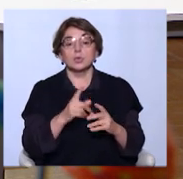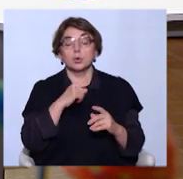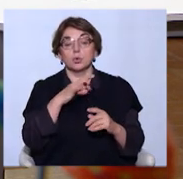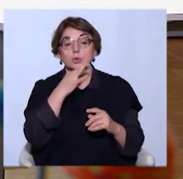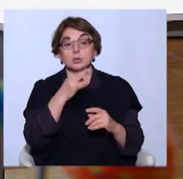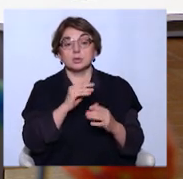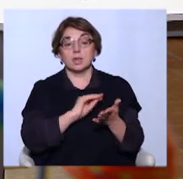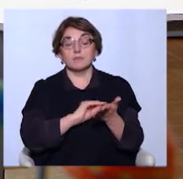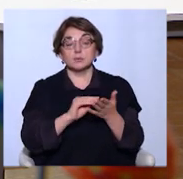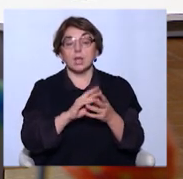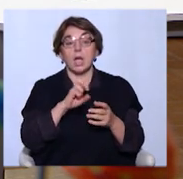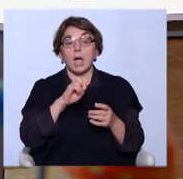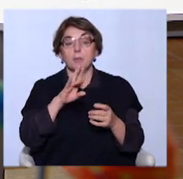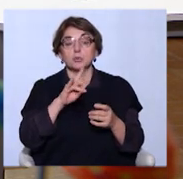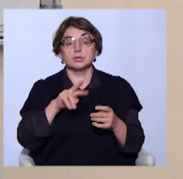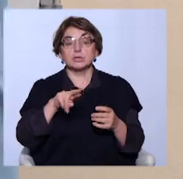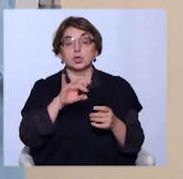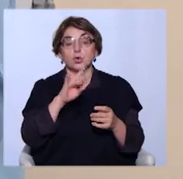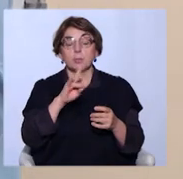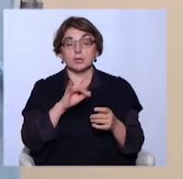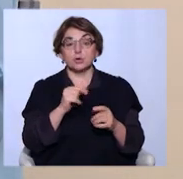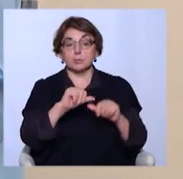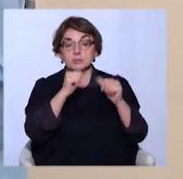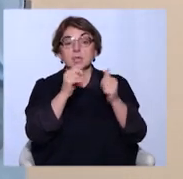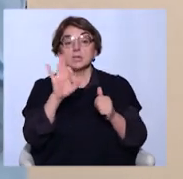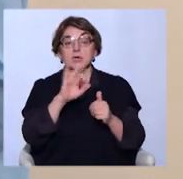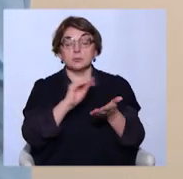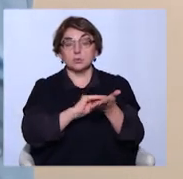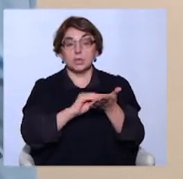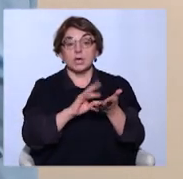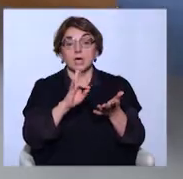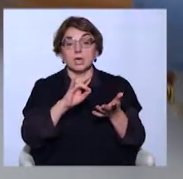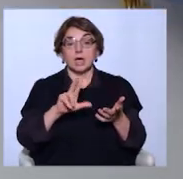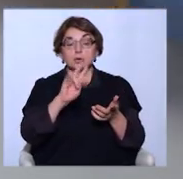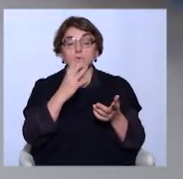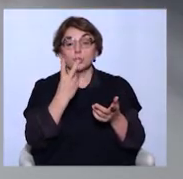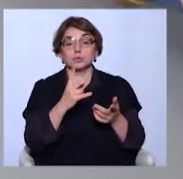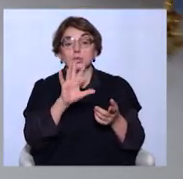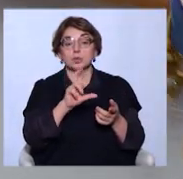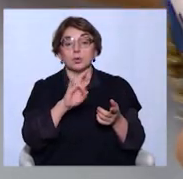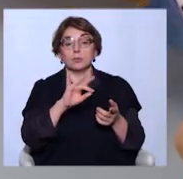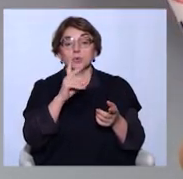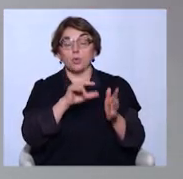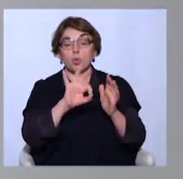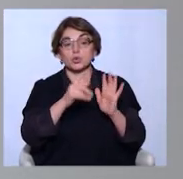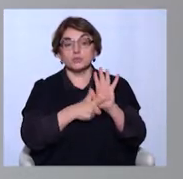როგორც თქვით, დავწვით ამონიუმის ბიქრომატი, რომლის ფორმულაა N4O2